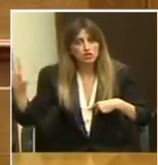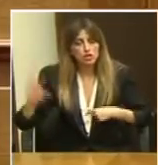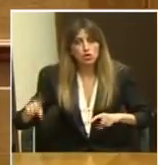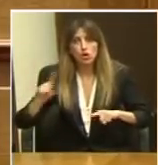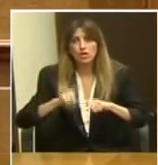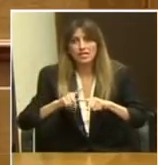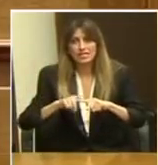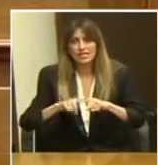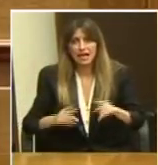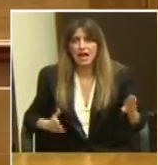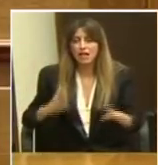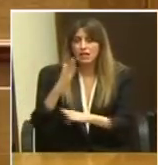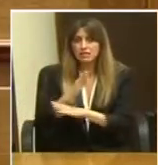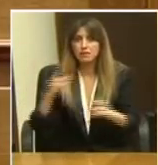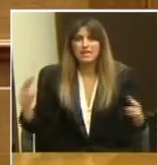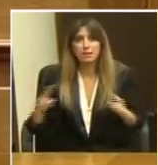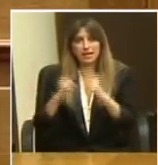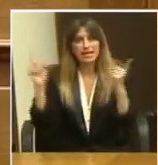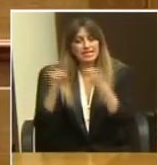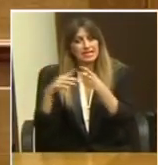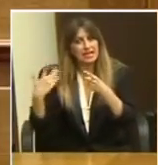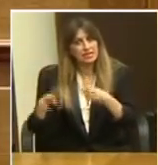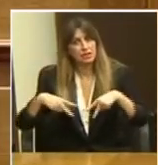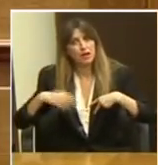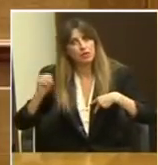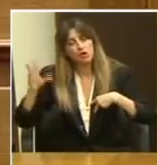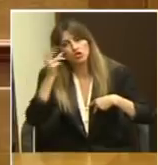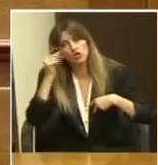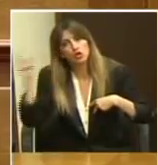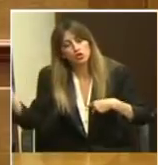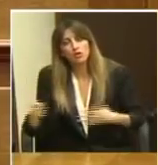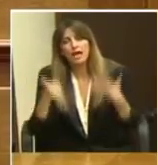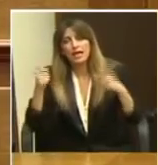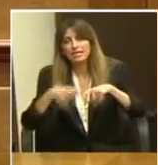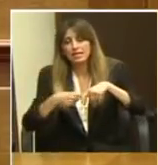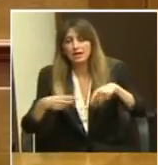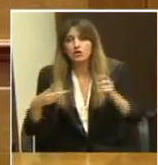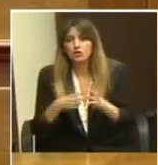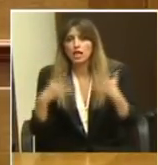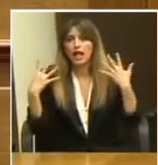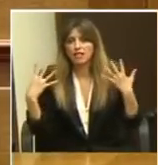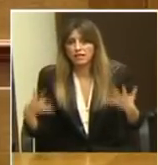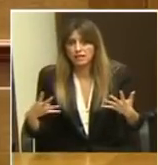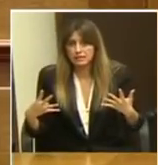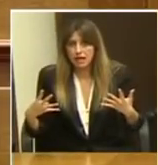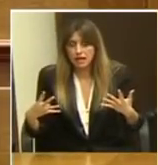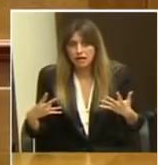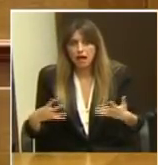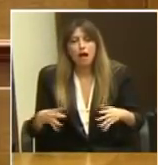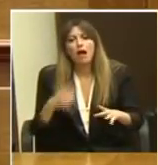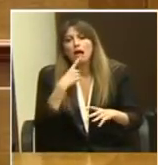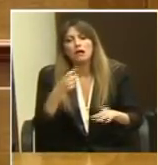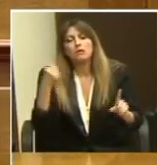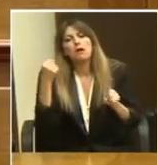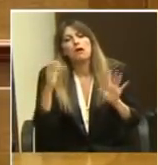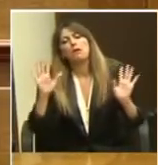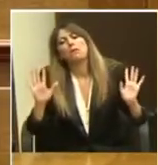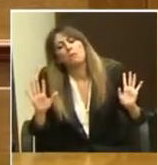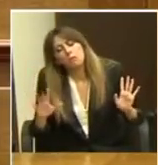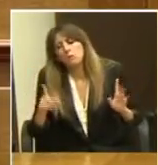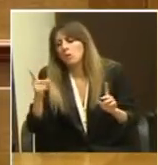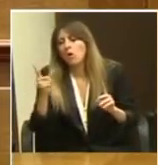με τον Υπουργό Εξωτερικών των Σκοπίων στις 6 Δεκεμβρίου του 2009 δεν επέμεινε στο έργα Όμνες και στην αλλαγή του συντάγματος